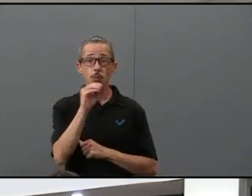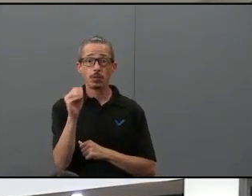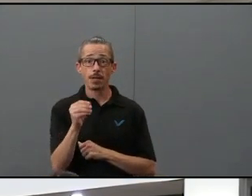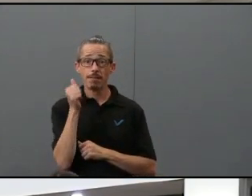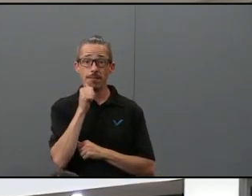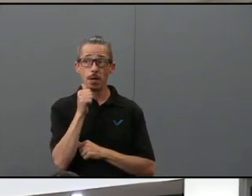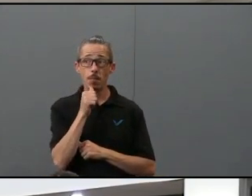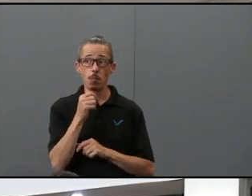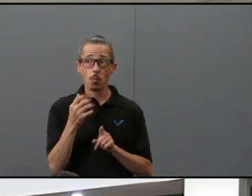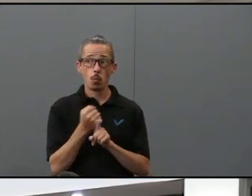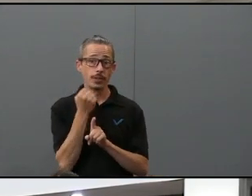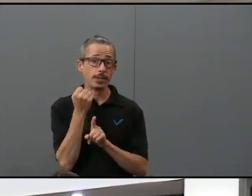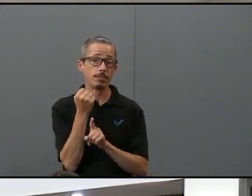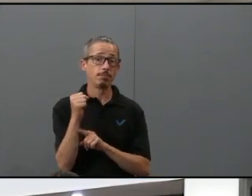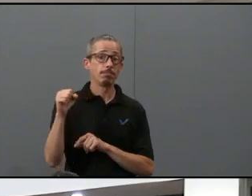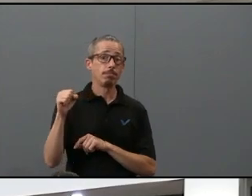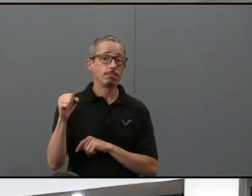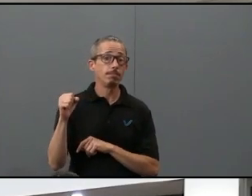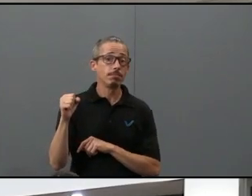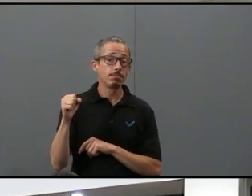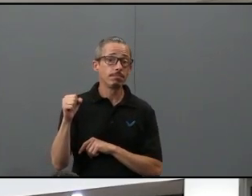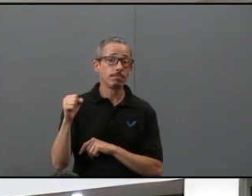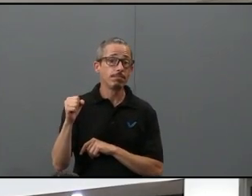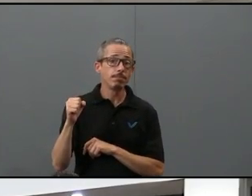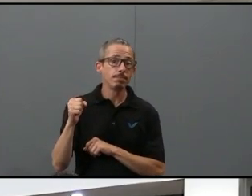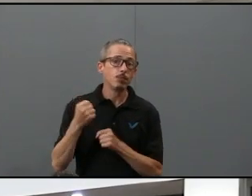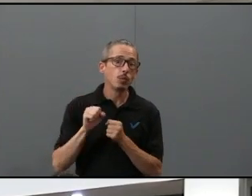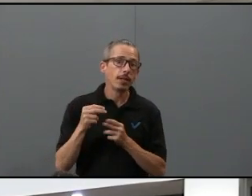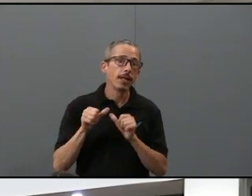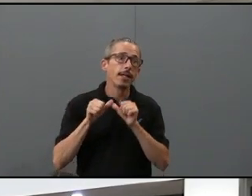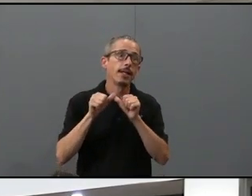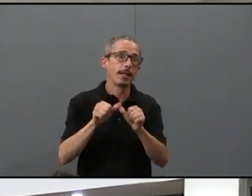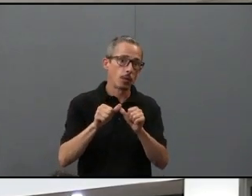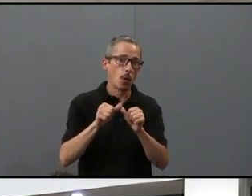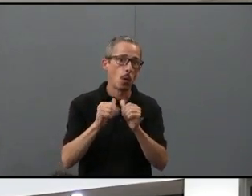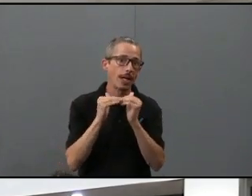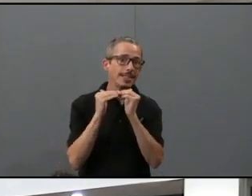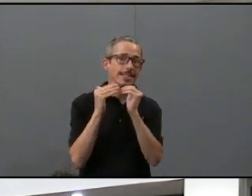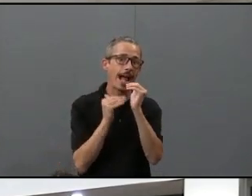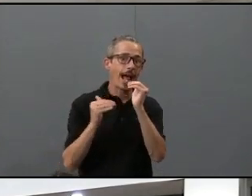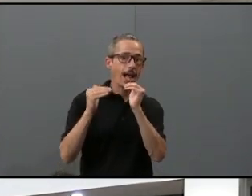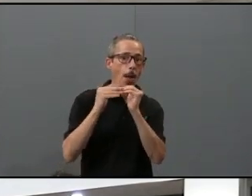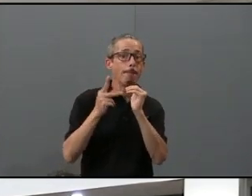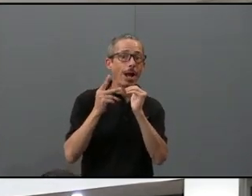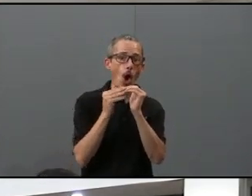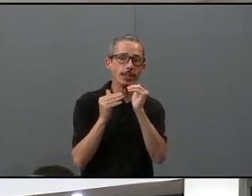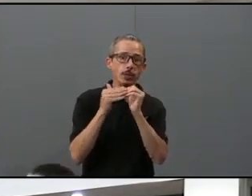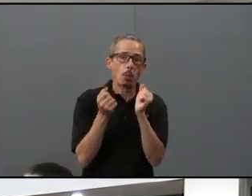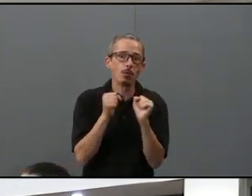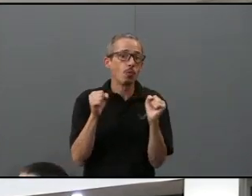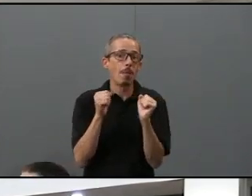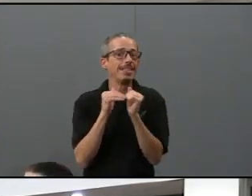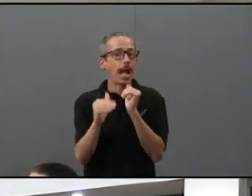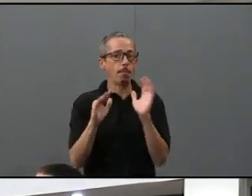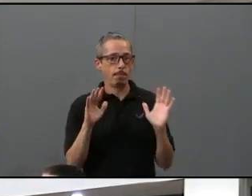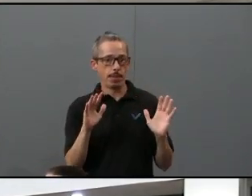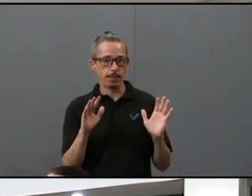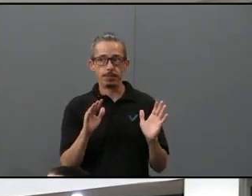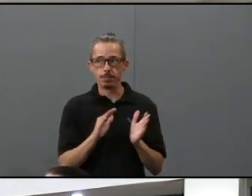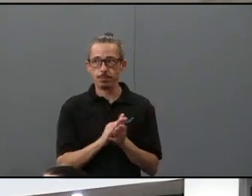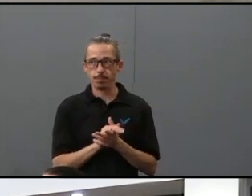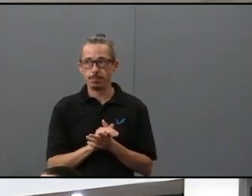de femmes diagn diagnosti un stade précoce merci